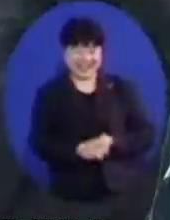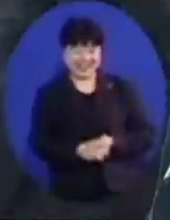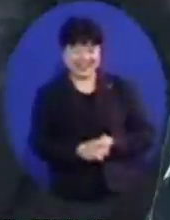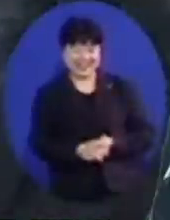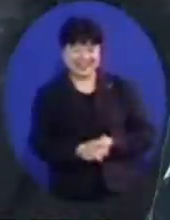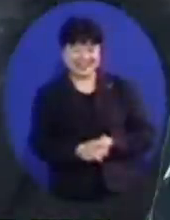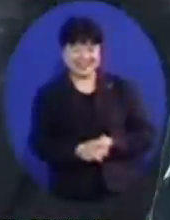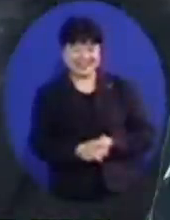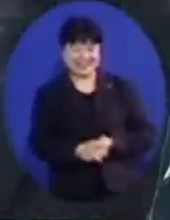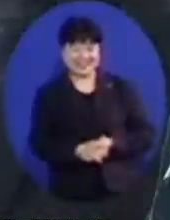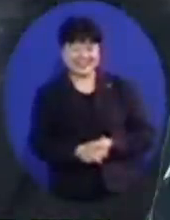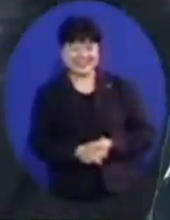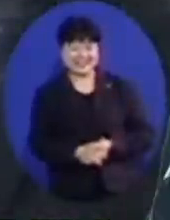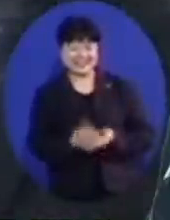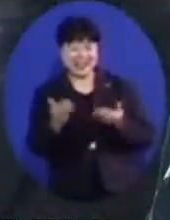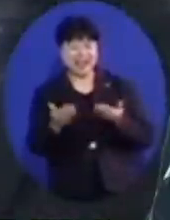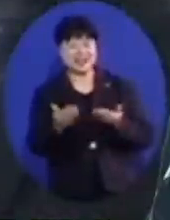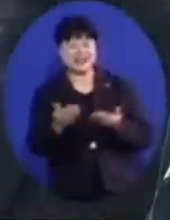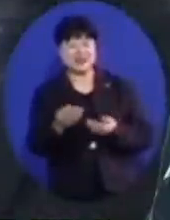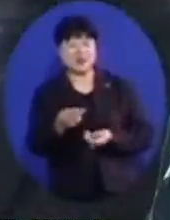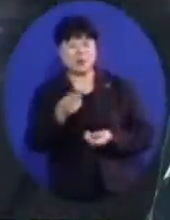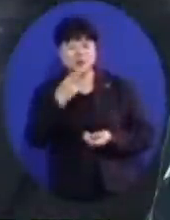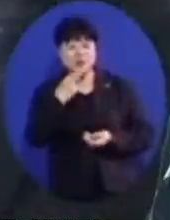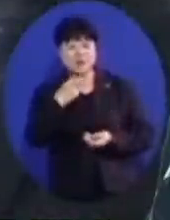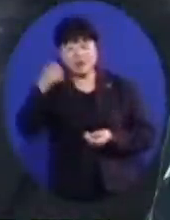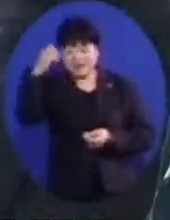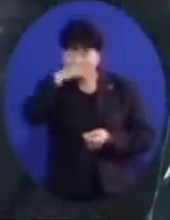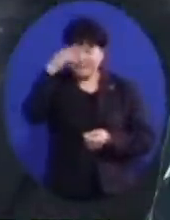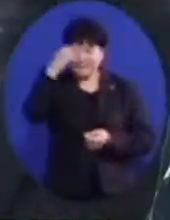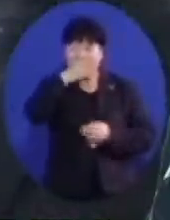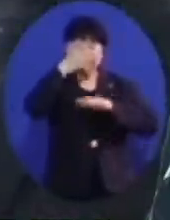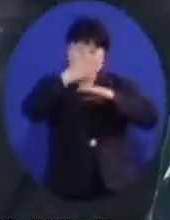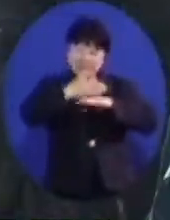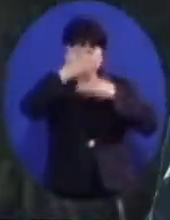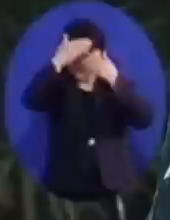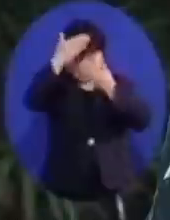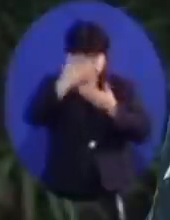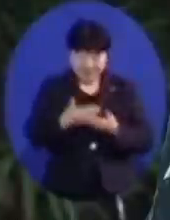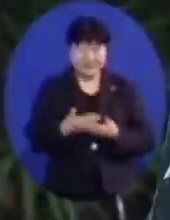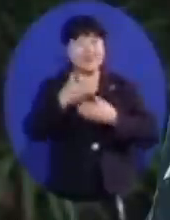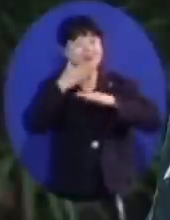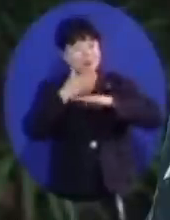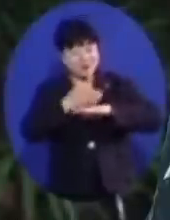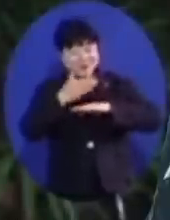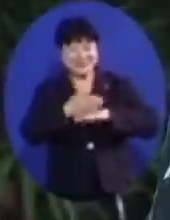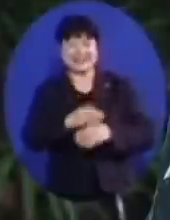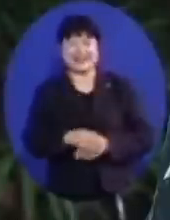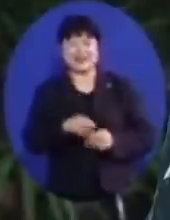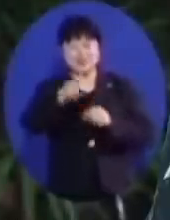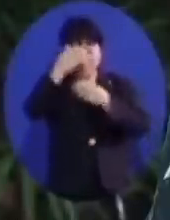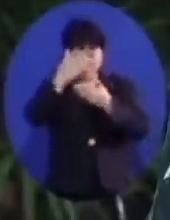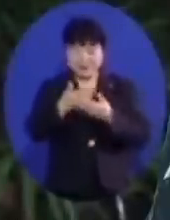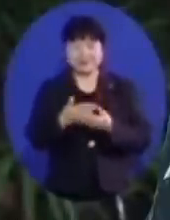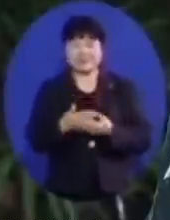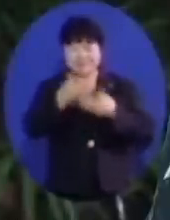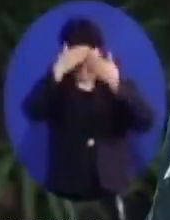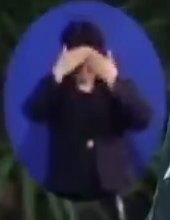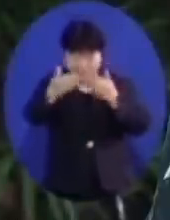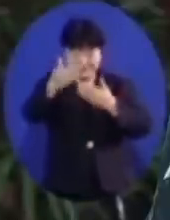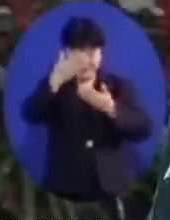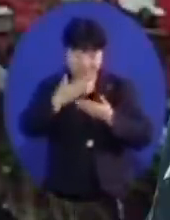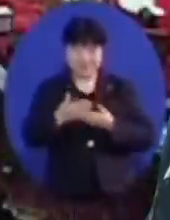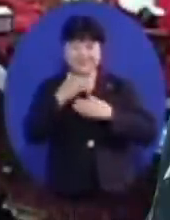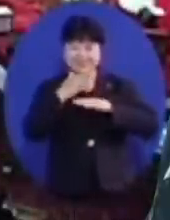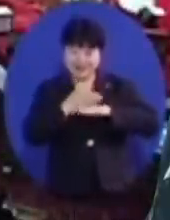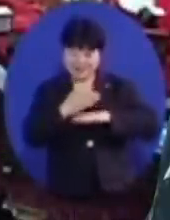내가 한 일은 없으니까 그저 그저 공짜로 받았으니 고맙습니다 구원만 절대로